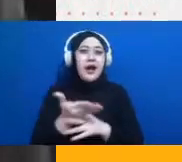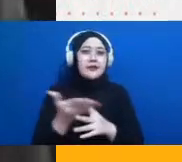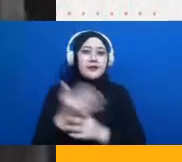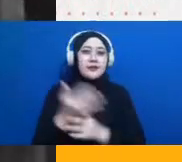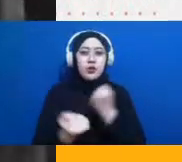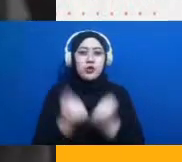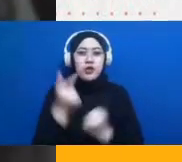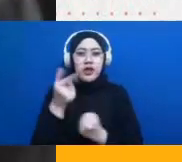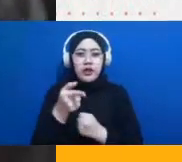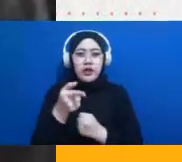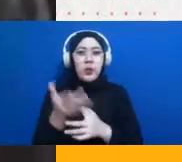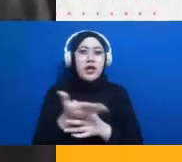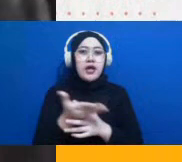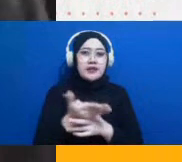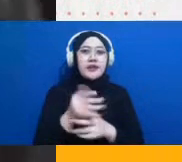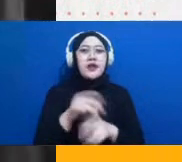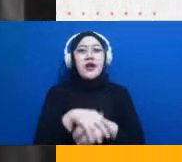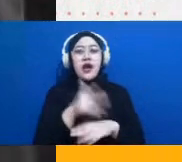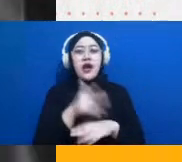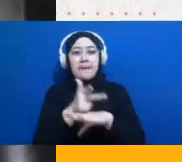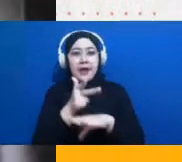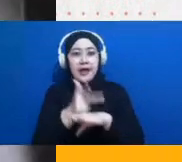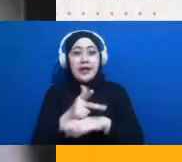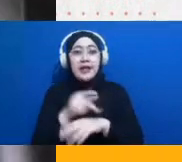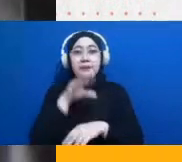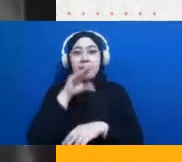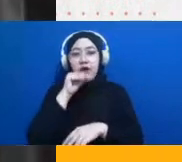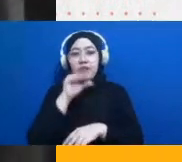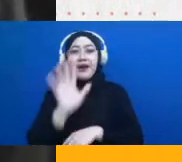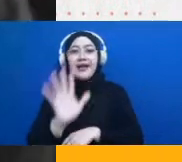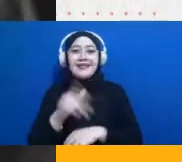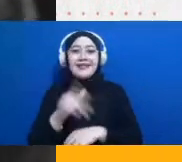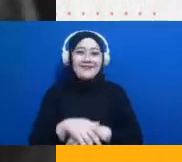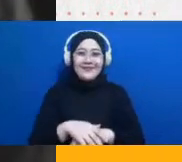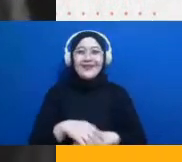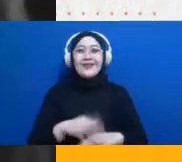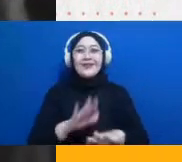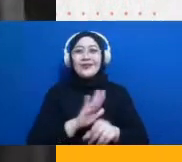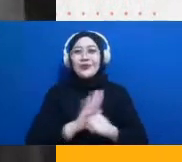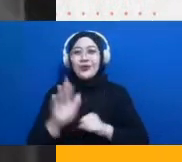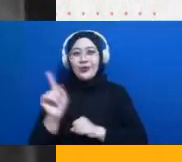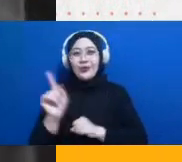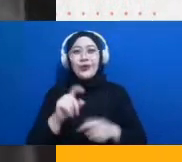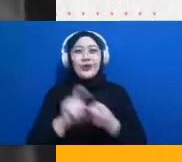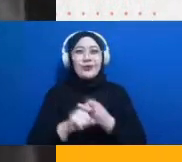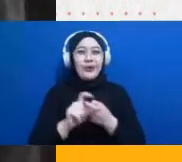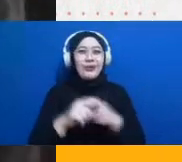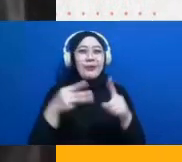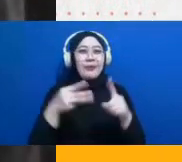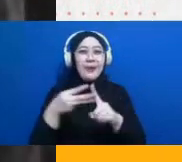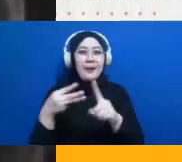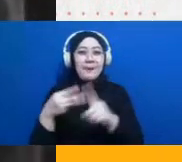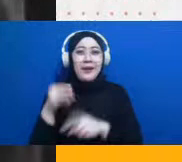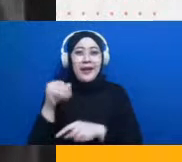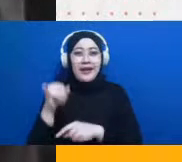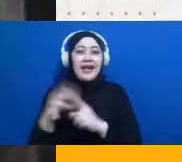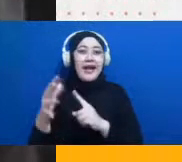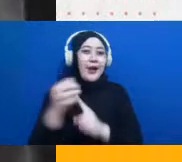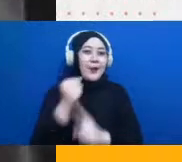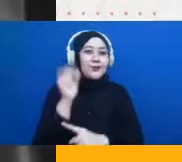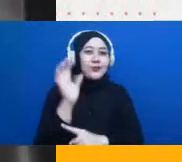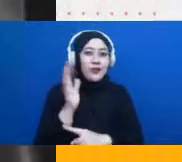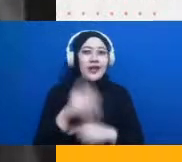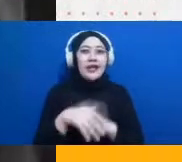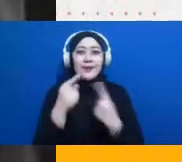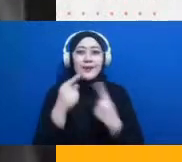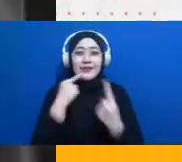kamera, mikrofon, dan juga location. Nah, kurang lebih seperti itu kawan-kawan BBI yang tadi sudah disampaikan dan sudah aku rangkum dalam sesi diskusi